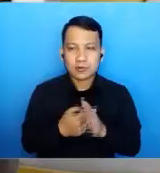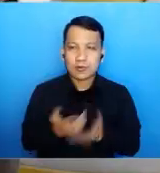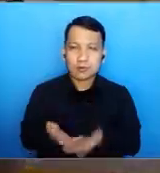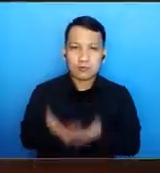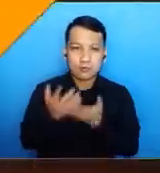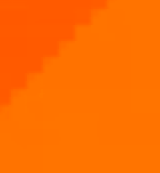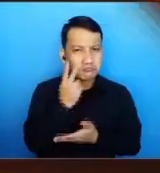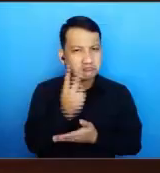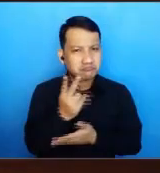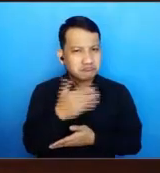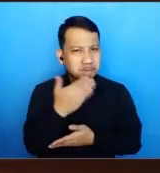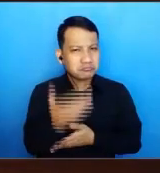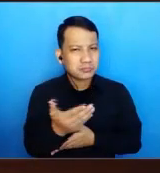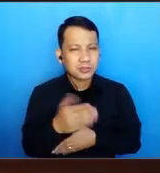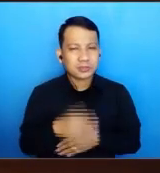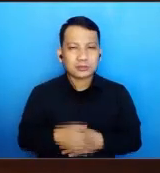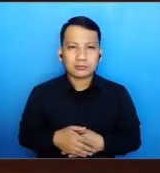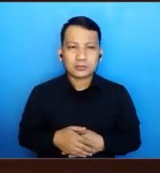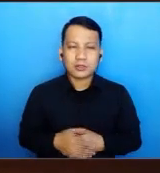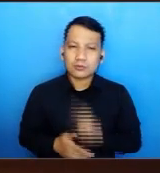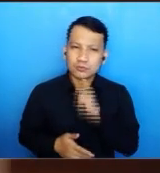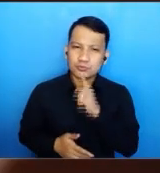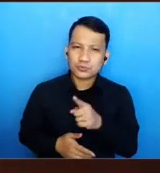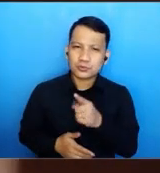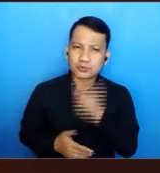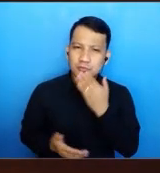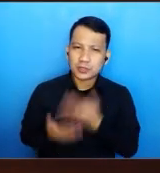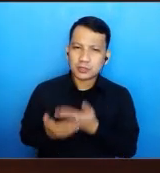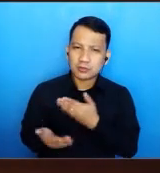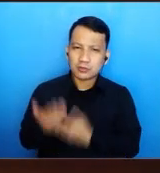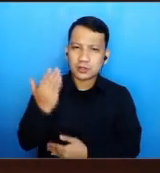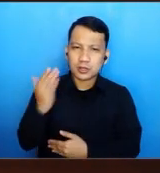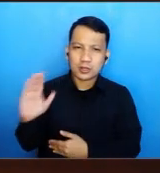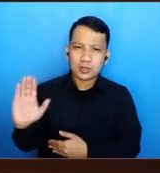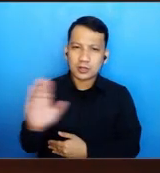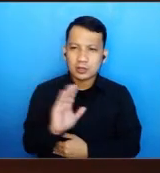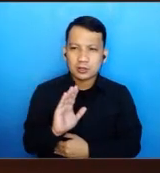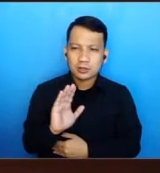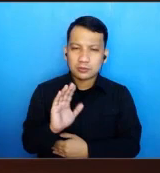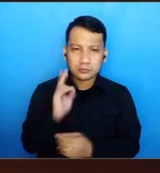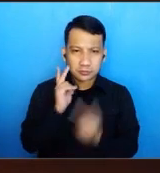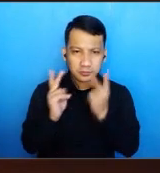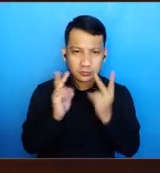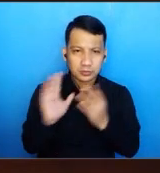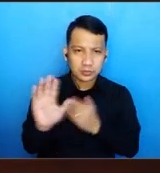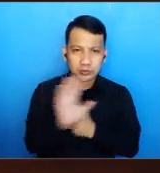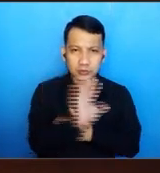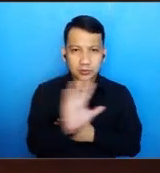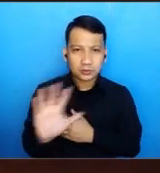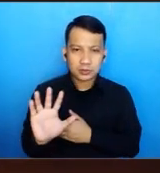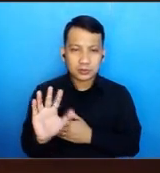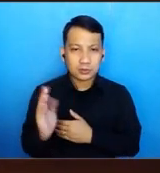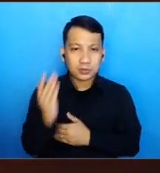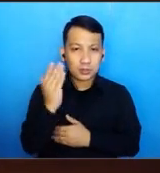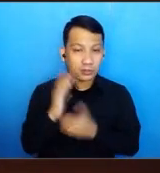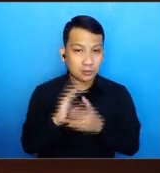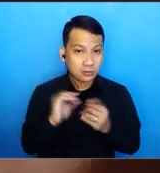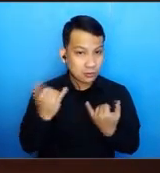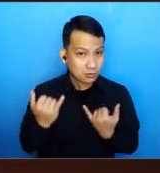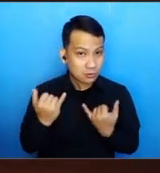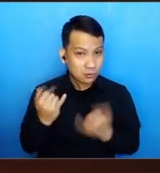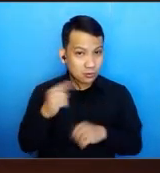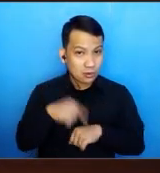this. Magandang umaga sa ating mga panauhin sa frontline sa umaga, ha? Especially yung araw na ito